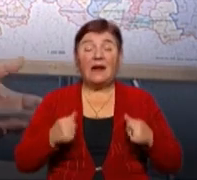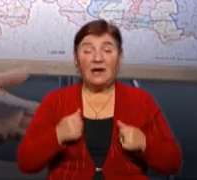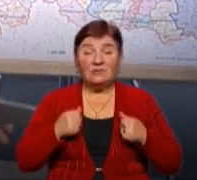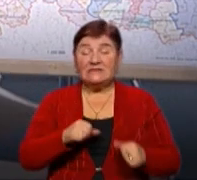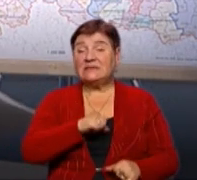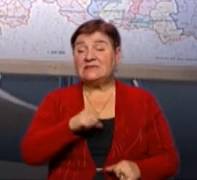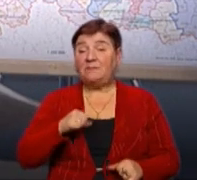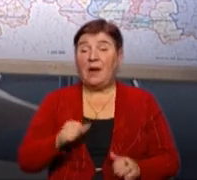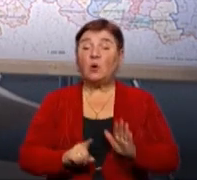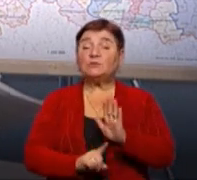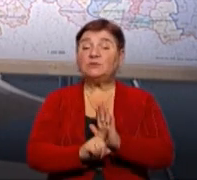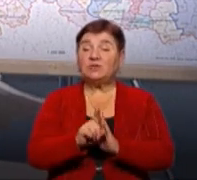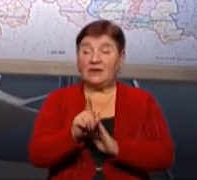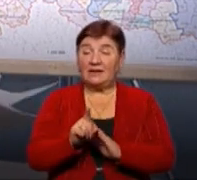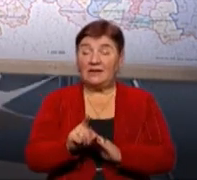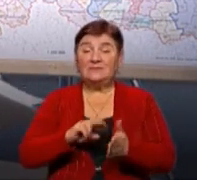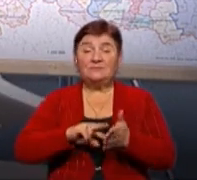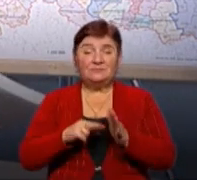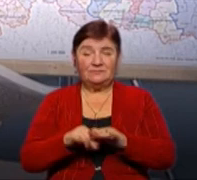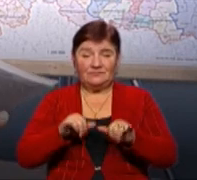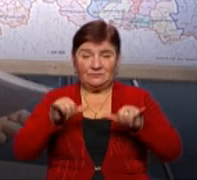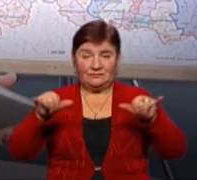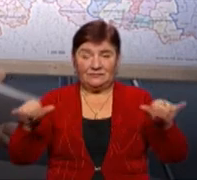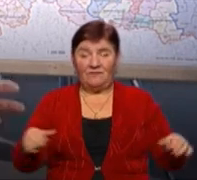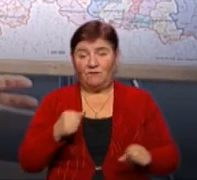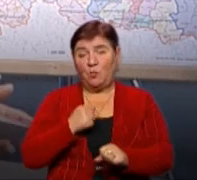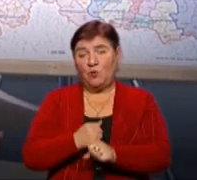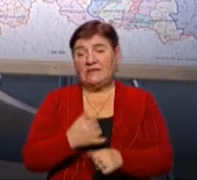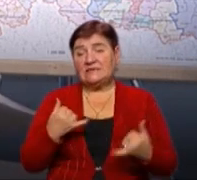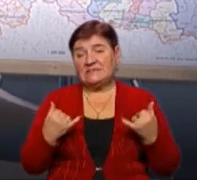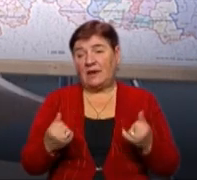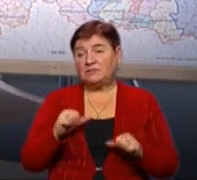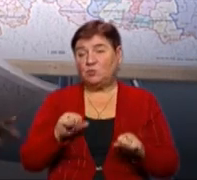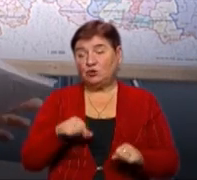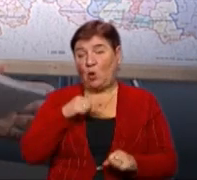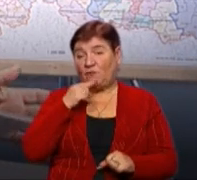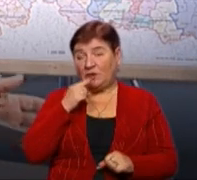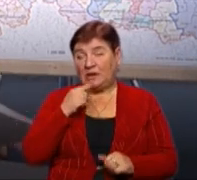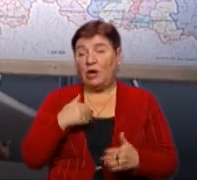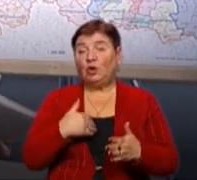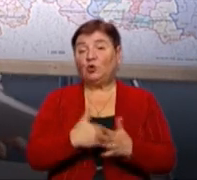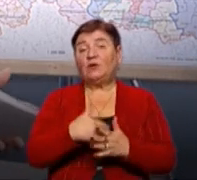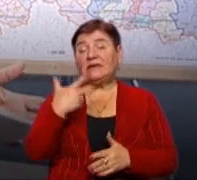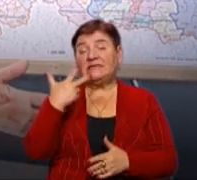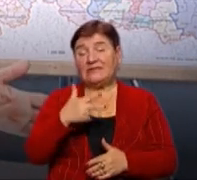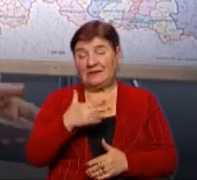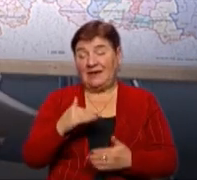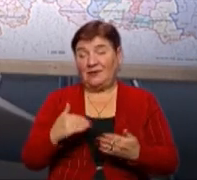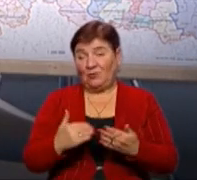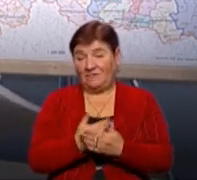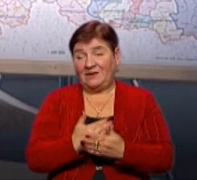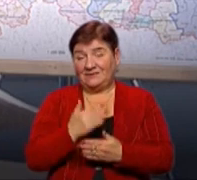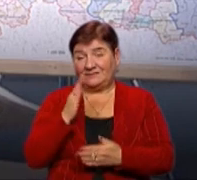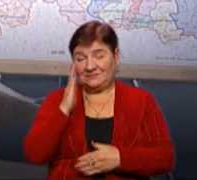стараються і самотужки розпочати стратегічне планування. Таким чином, в роботі зараз можна говорити про те, що до 30 стратегій, але цього